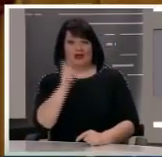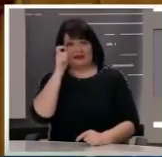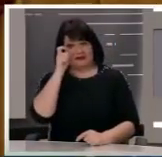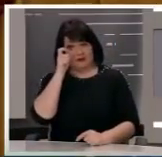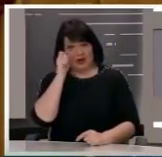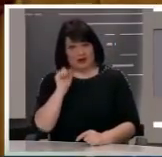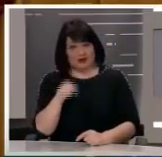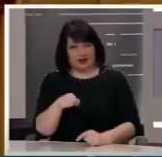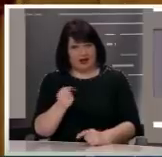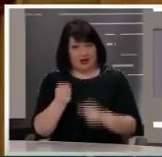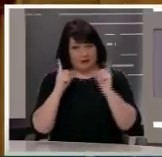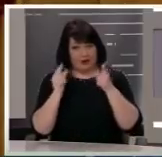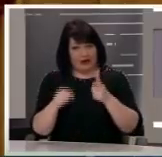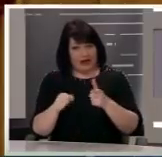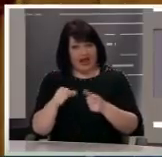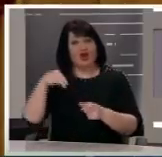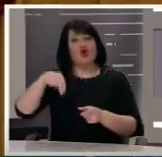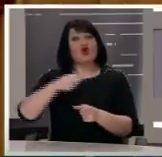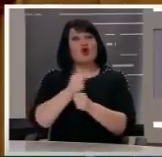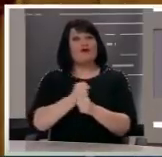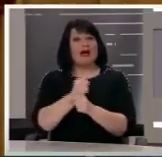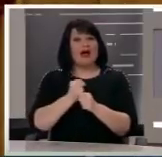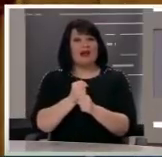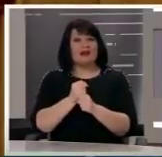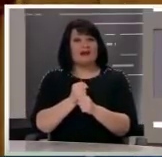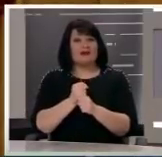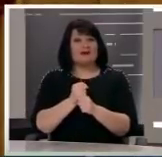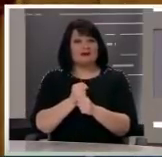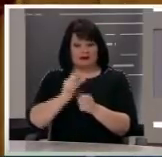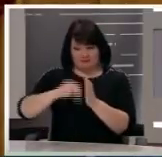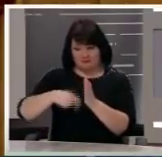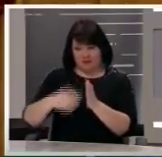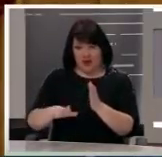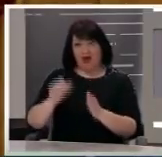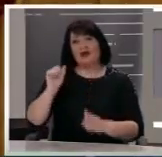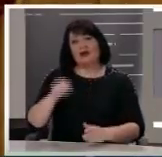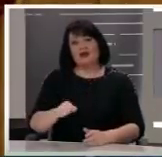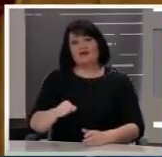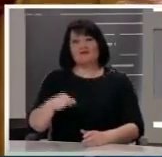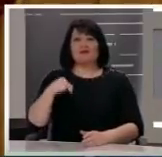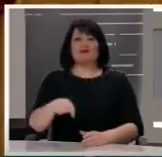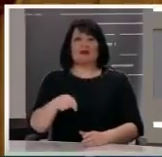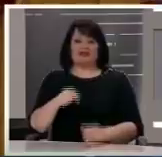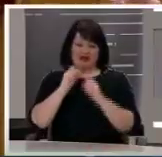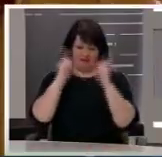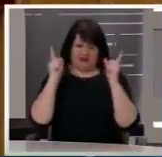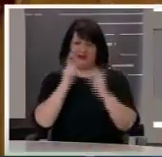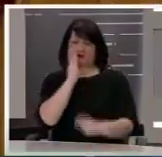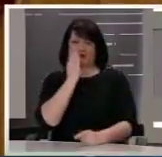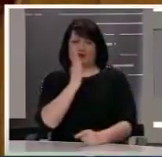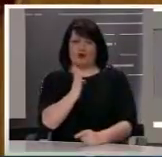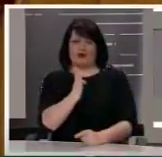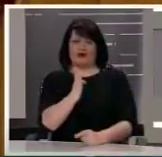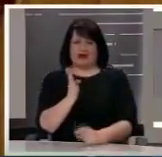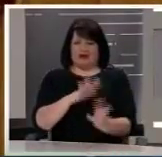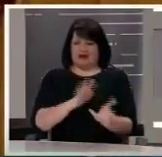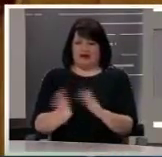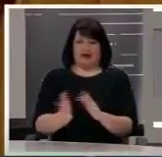Σαμαράς, για να υπογράφει την πρώτη, θα μου πείτε συμφωνεί. Εδώ η υποκρισία δεν έχει όρια, δεν έχει μέγεθος, είναι στο